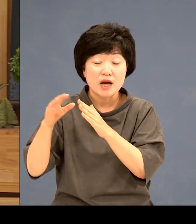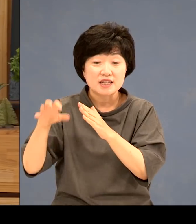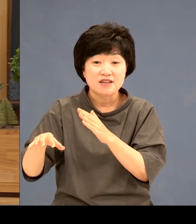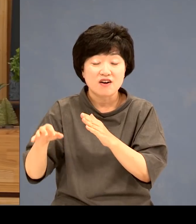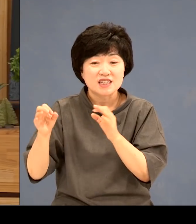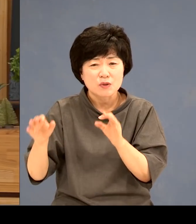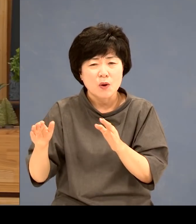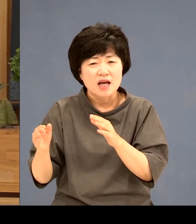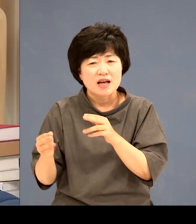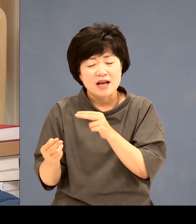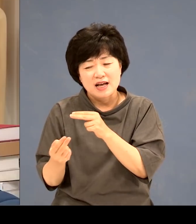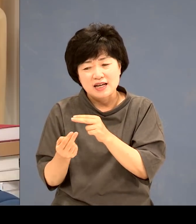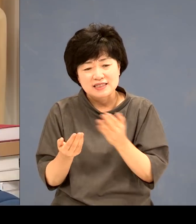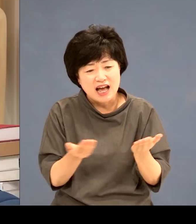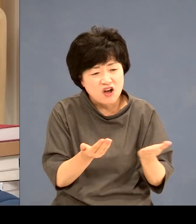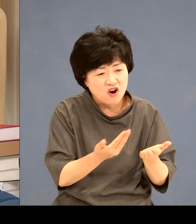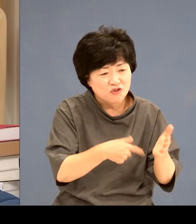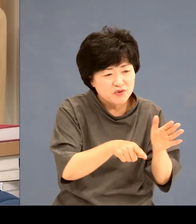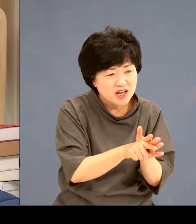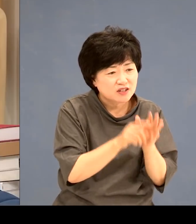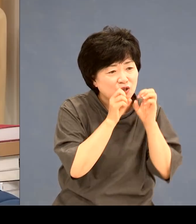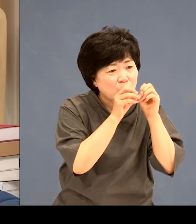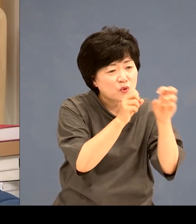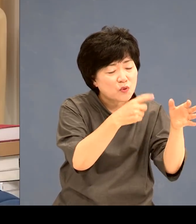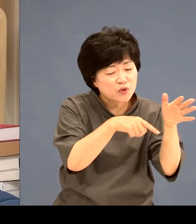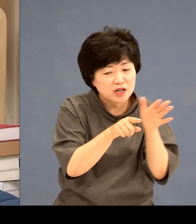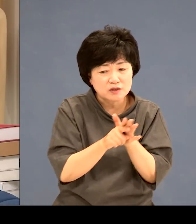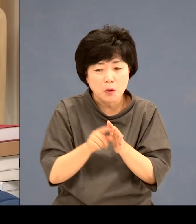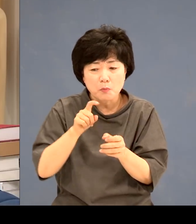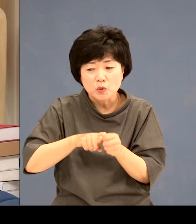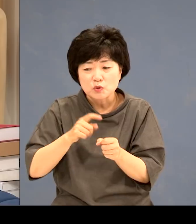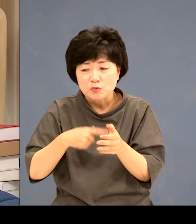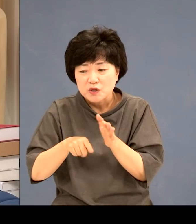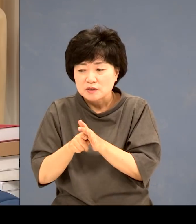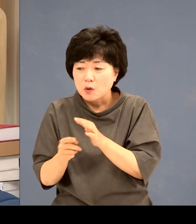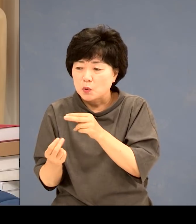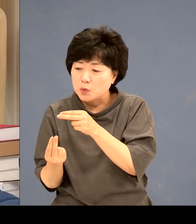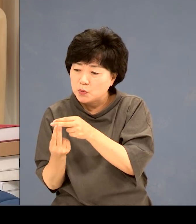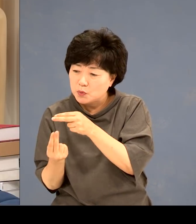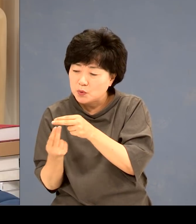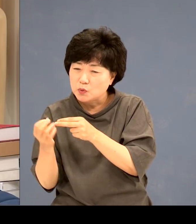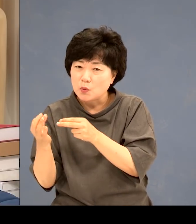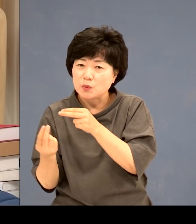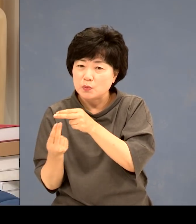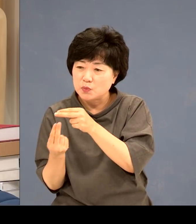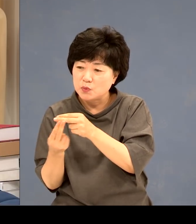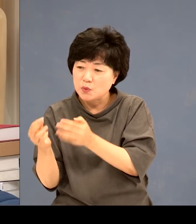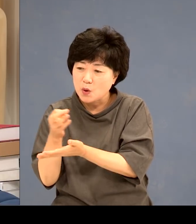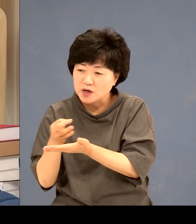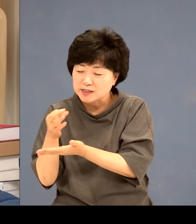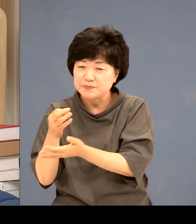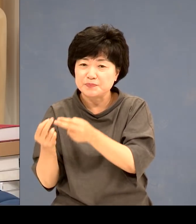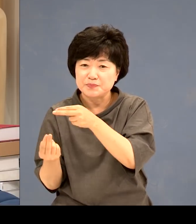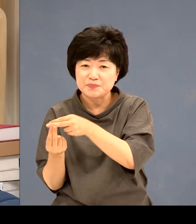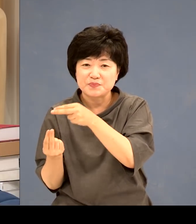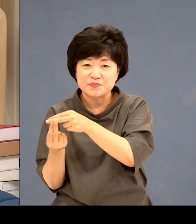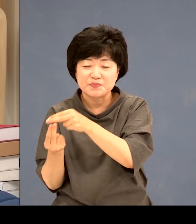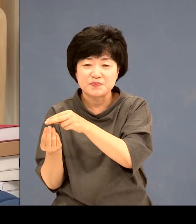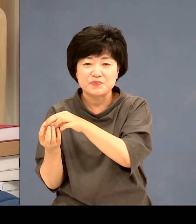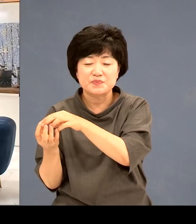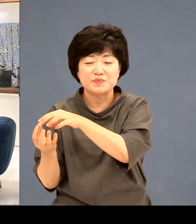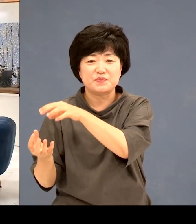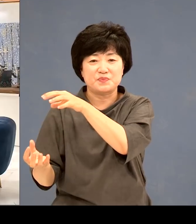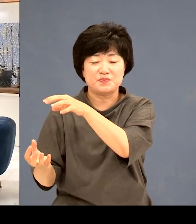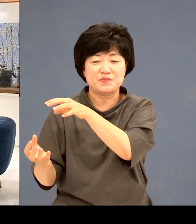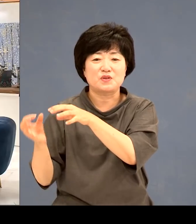그 교회에서 그동안 조금씩 어떤 사역을 위해서 어떤 목적을 위해서 이렇게 조금씩